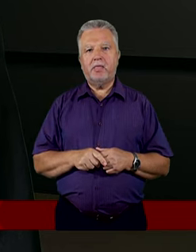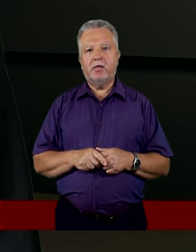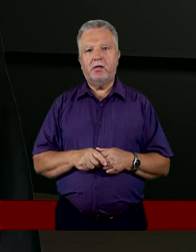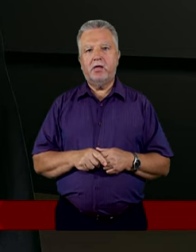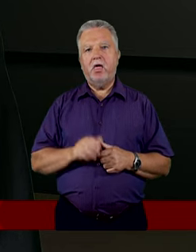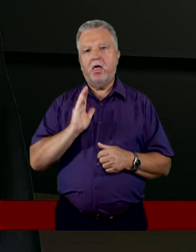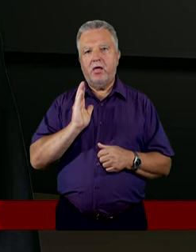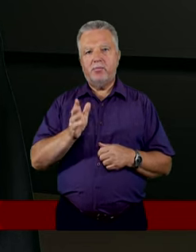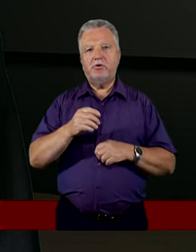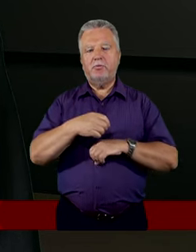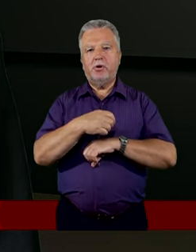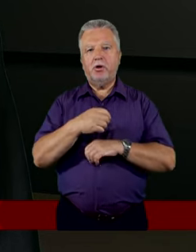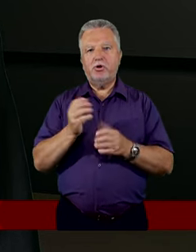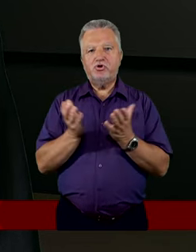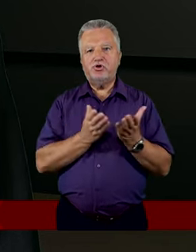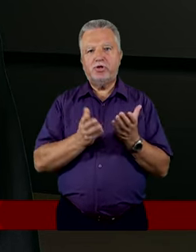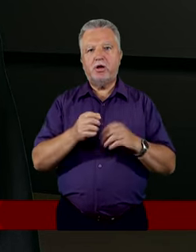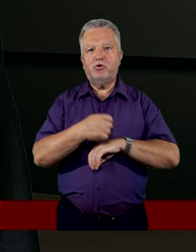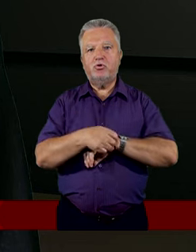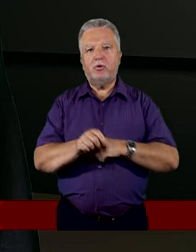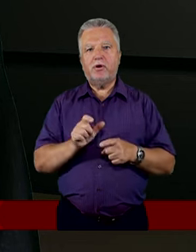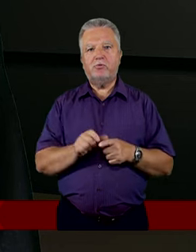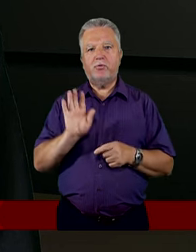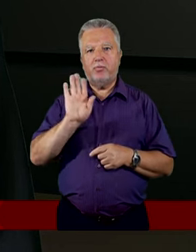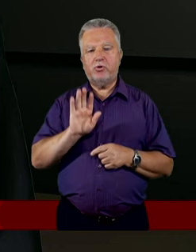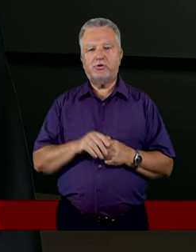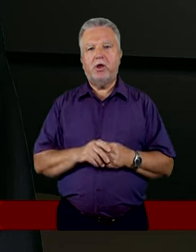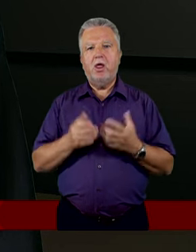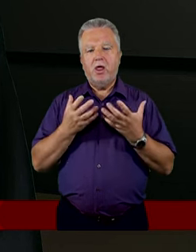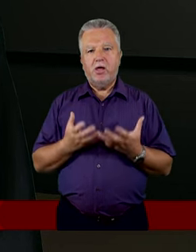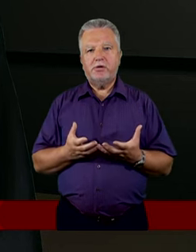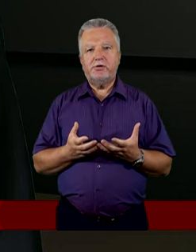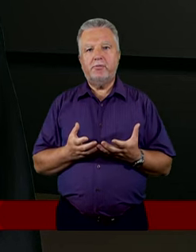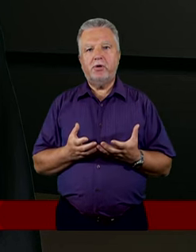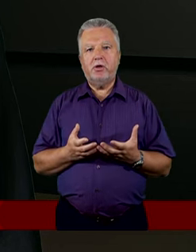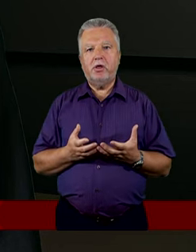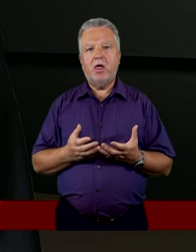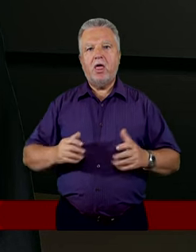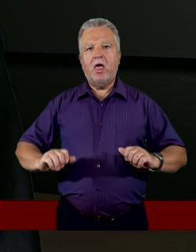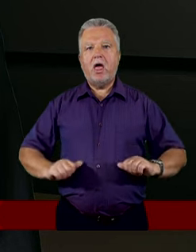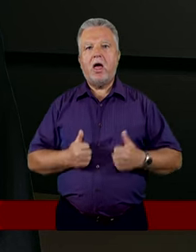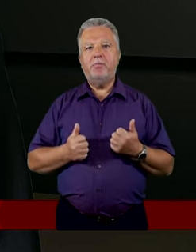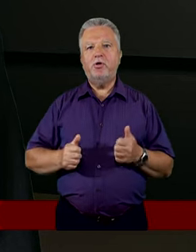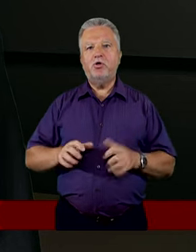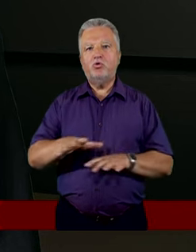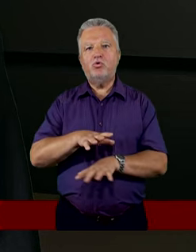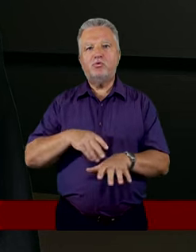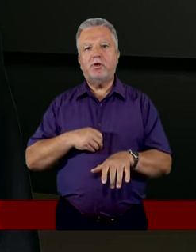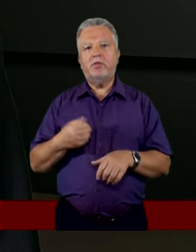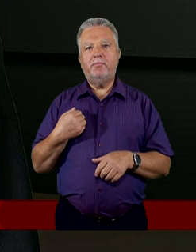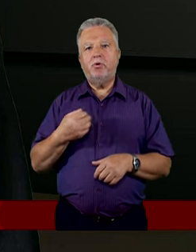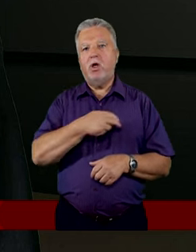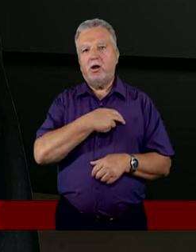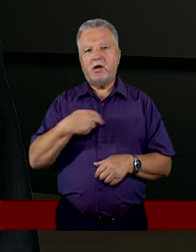Ponieważ będziemy czytali, rozważali Słowo Boże, chcemy, żeby Duch Święty był